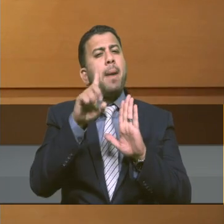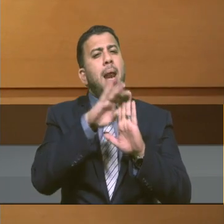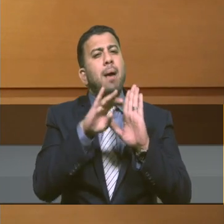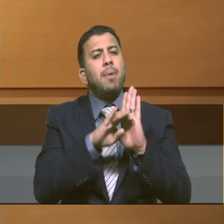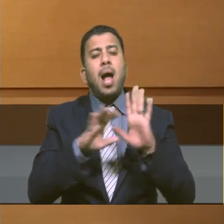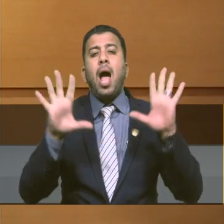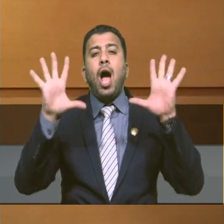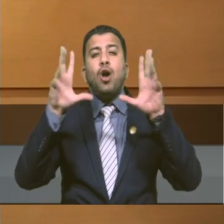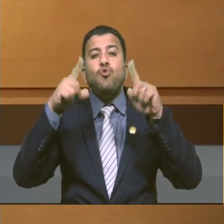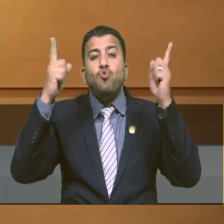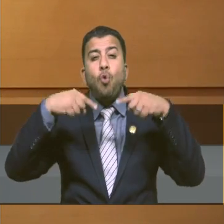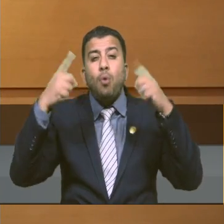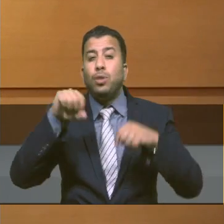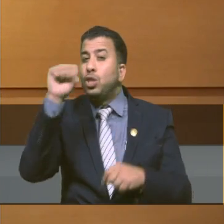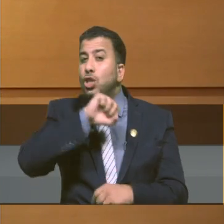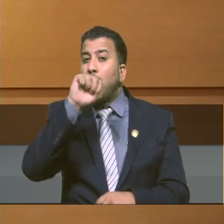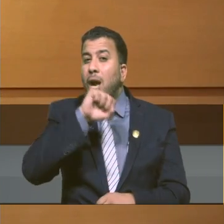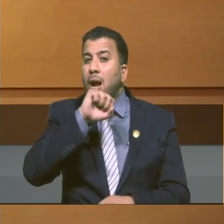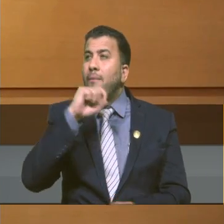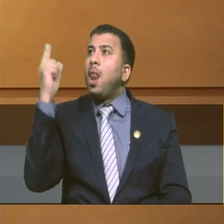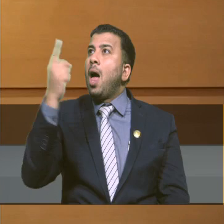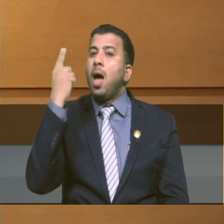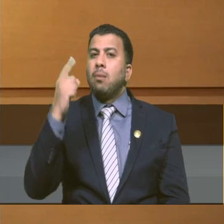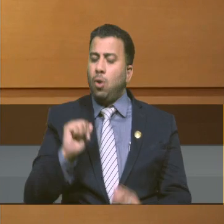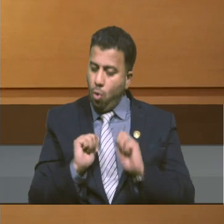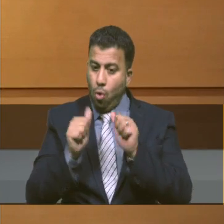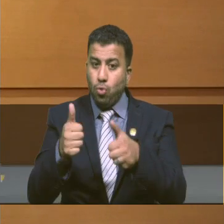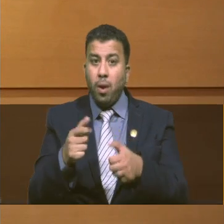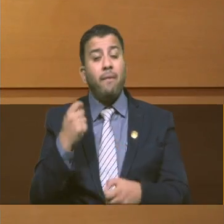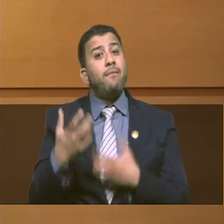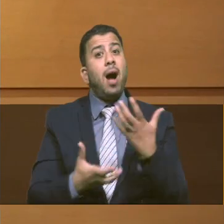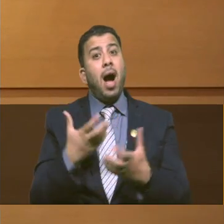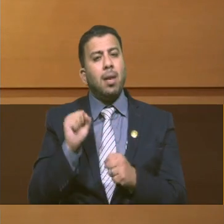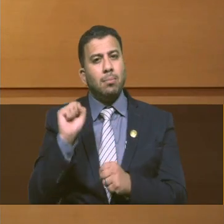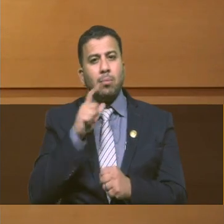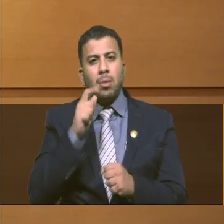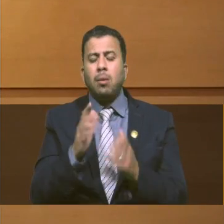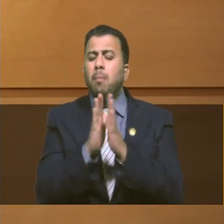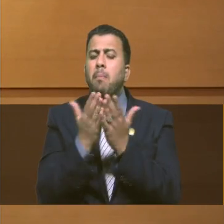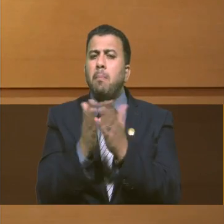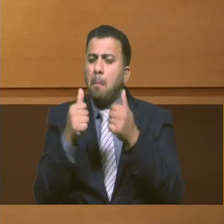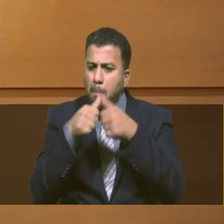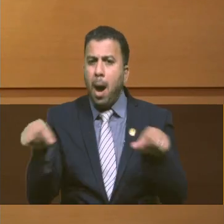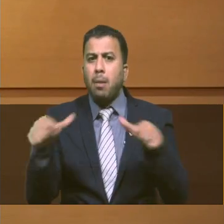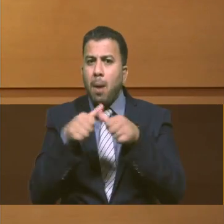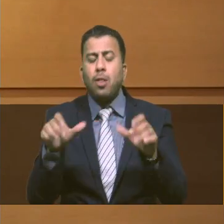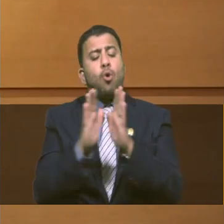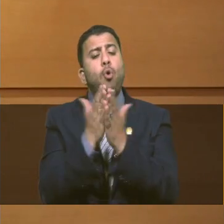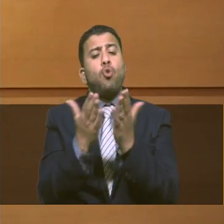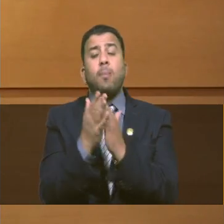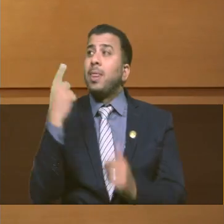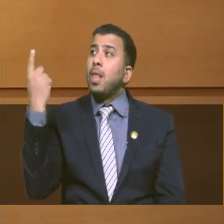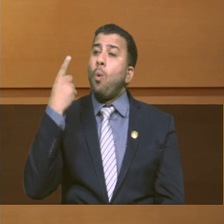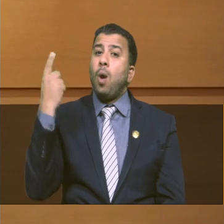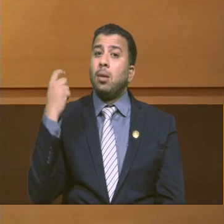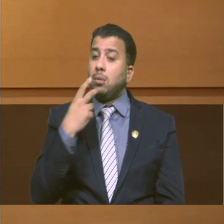أيام الشارقة الثقافية في العالم والحضور الفاعل في معارض الكتب الدولية، فلقد